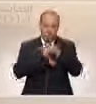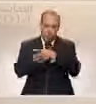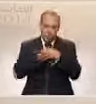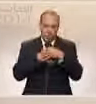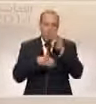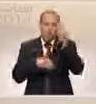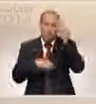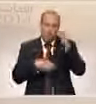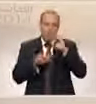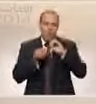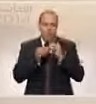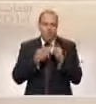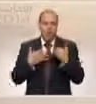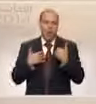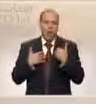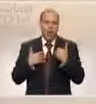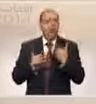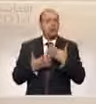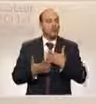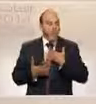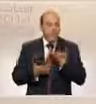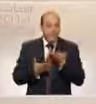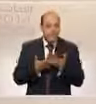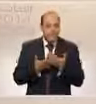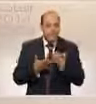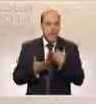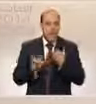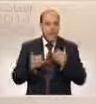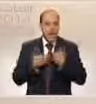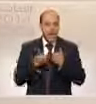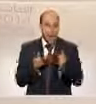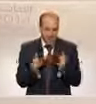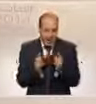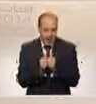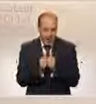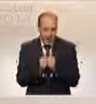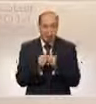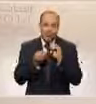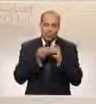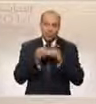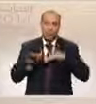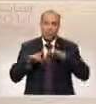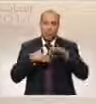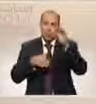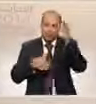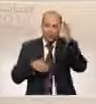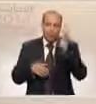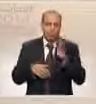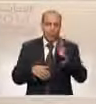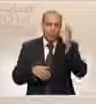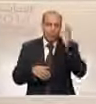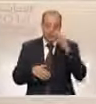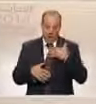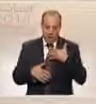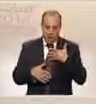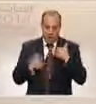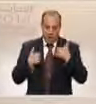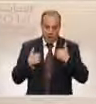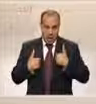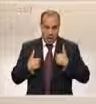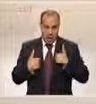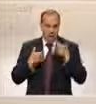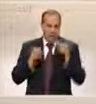التونسي ونعرف احتياجاته وانا اقرب واحد لشو الشارع التونسي والشعب التونسي واذا هو القادر